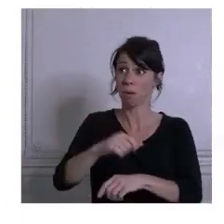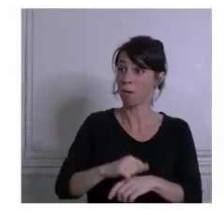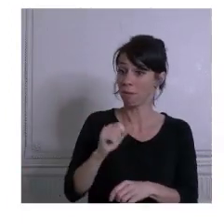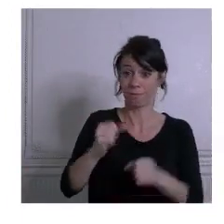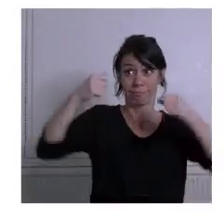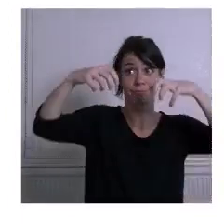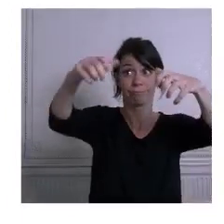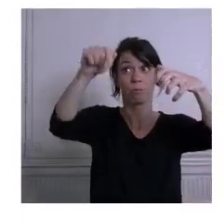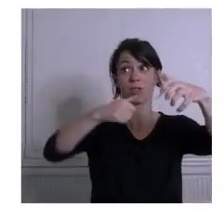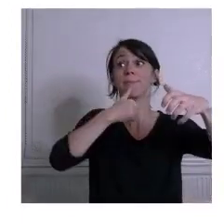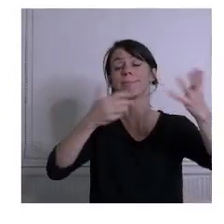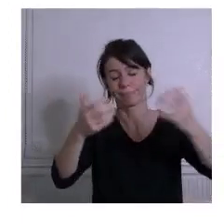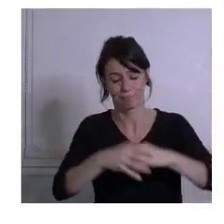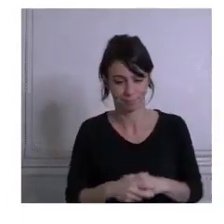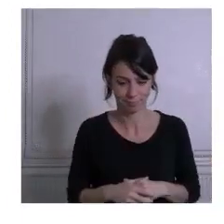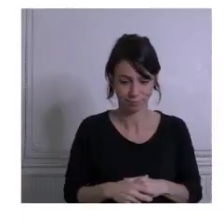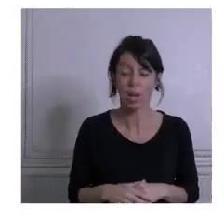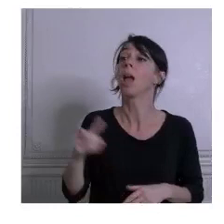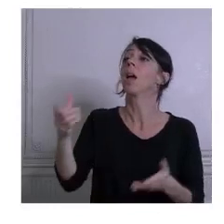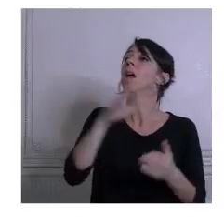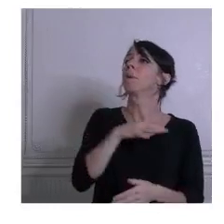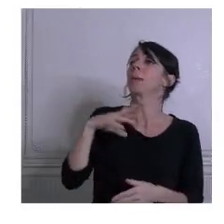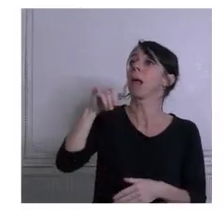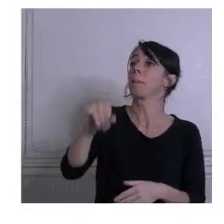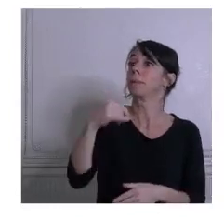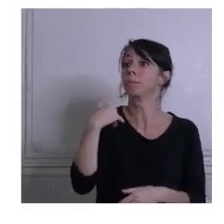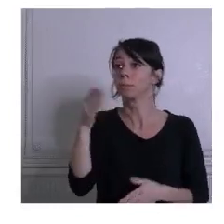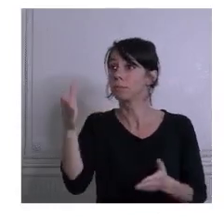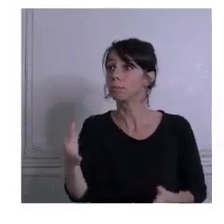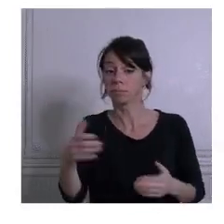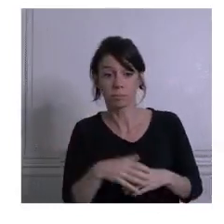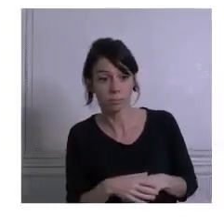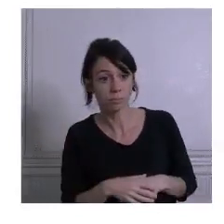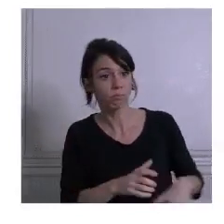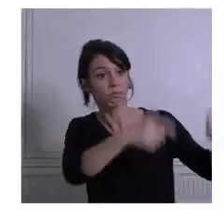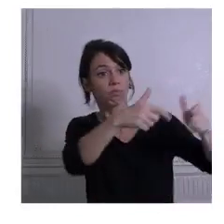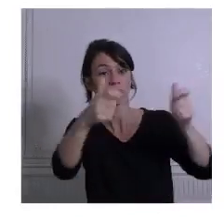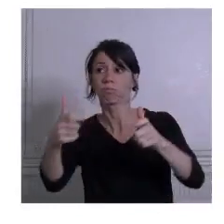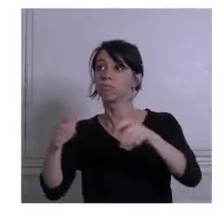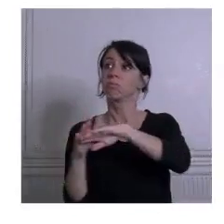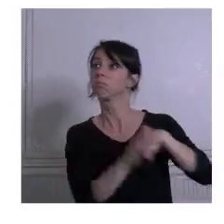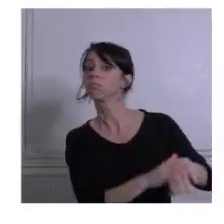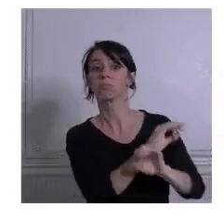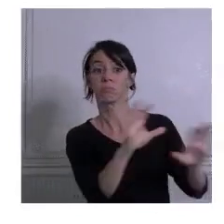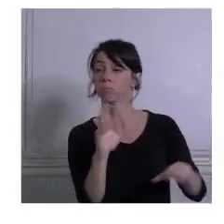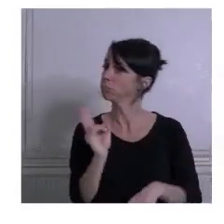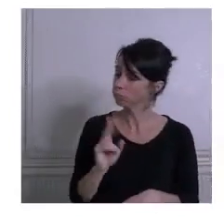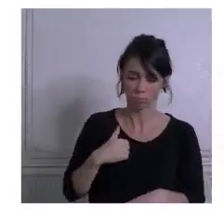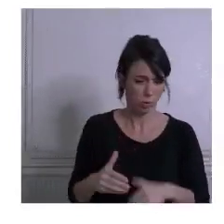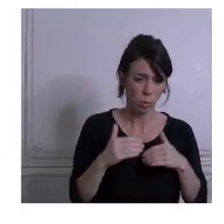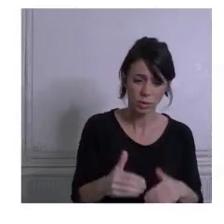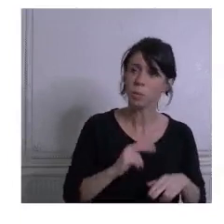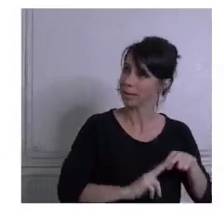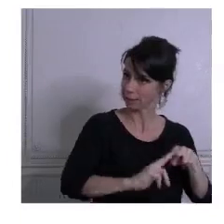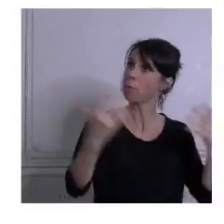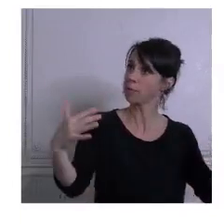choisie. La deuxième chose, et je trouve, je vous le dis tel que je le pense, assez stupéfiante vis-à-vis des agents